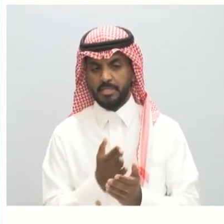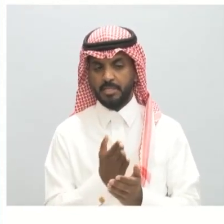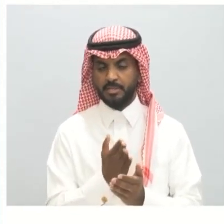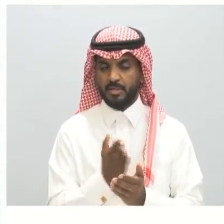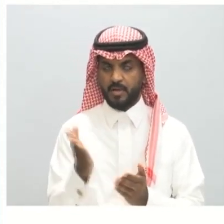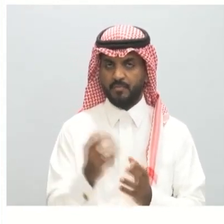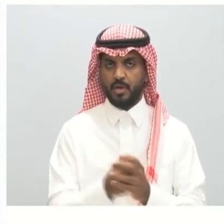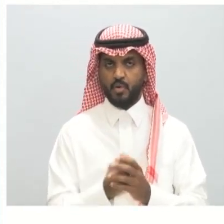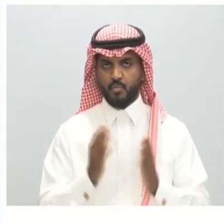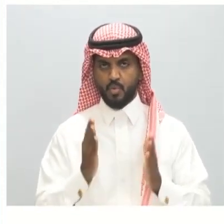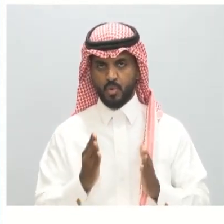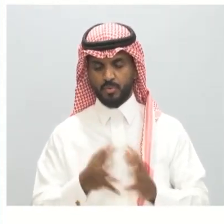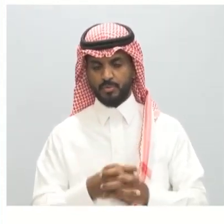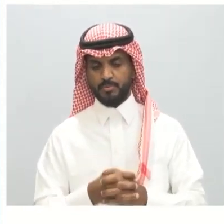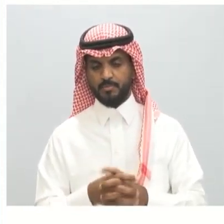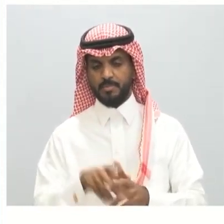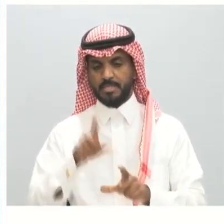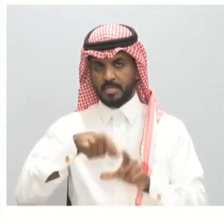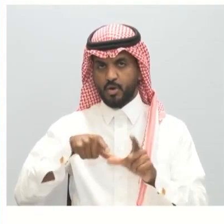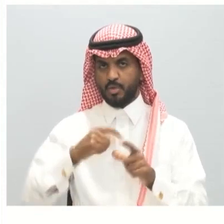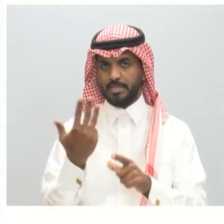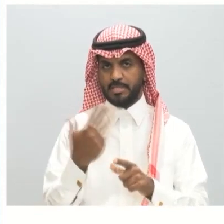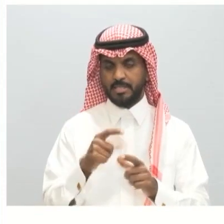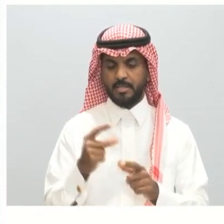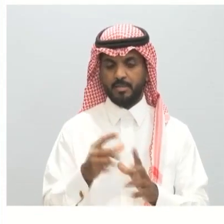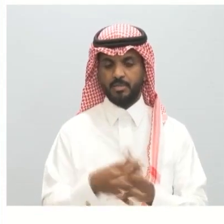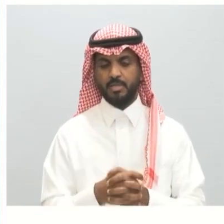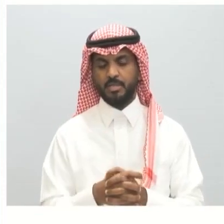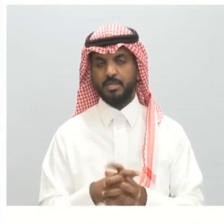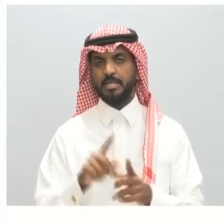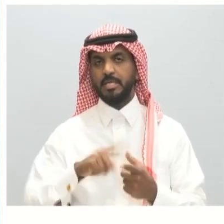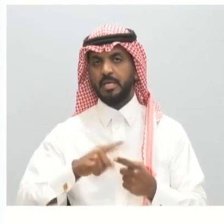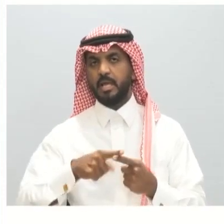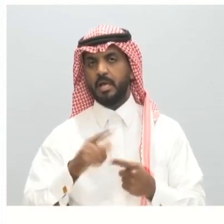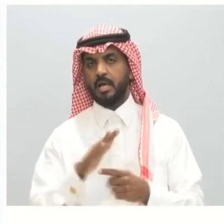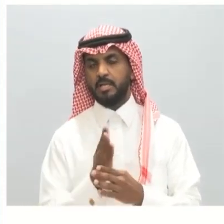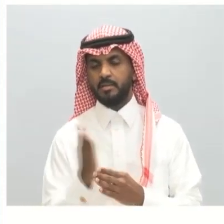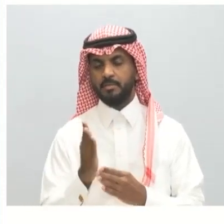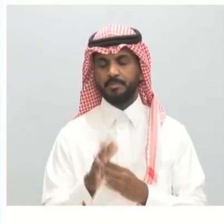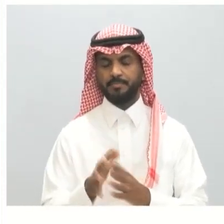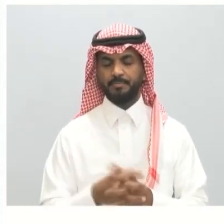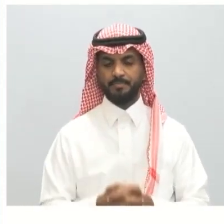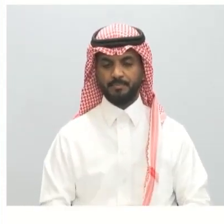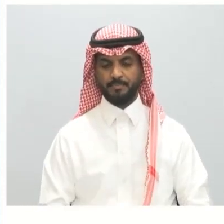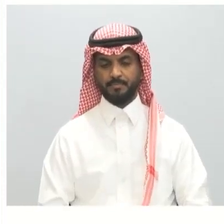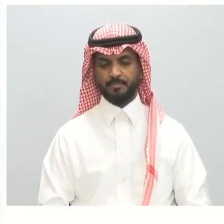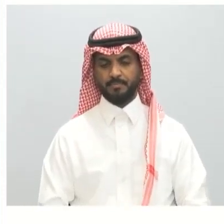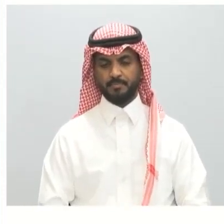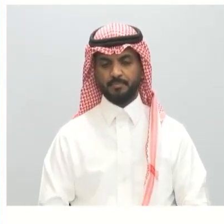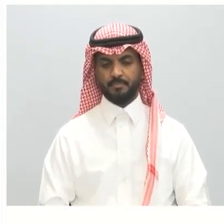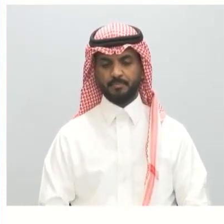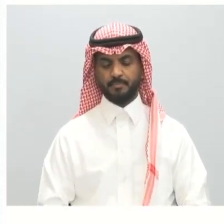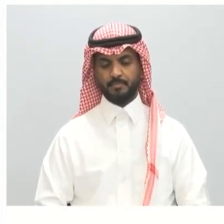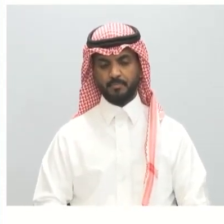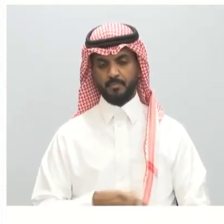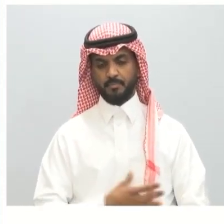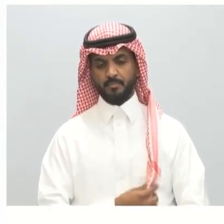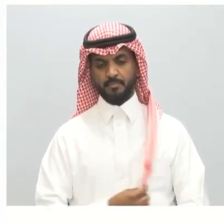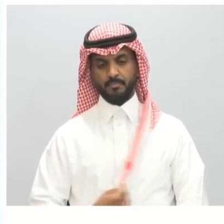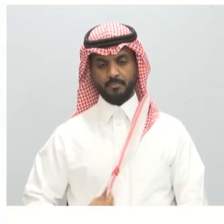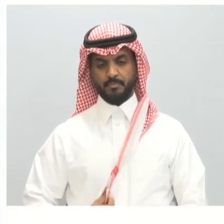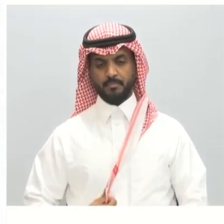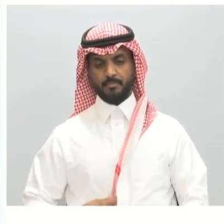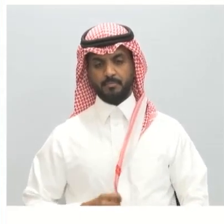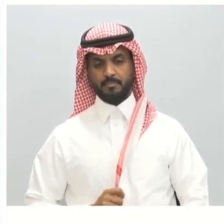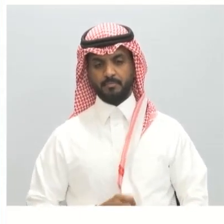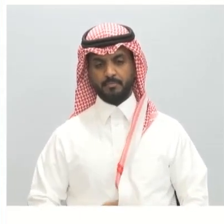لحين انعطاف الروبوت بزاويه 90 درجه الى اليمين نقوم بوضع الشرط في داخل شكل